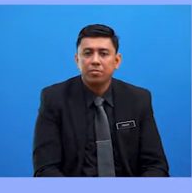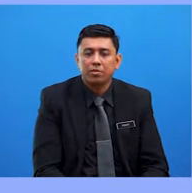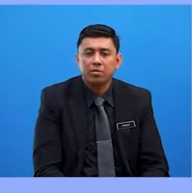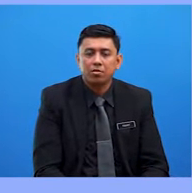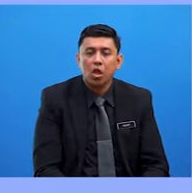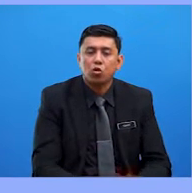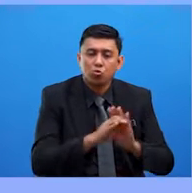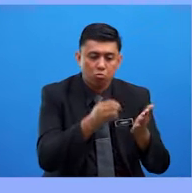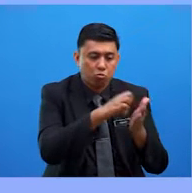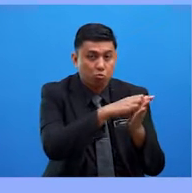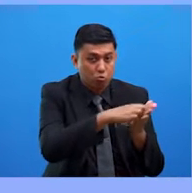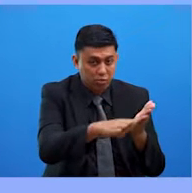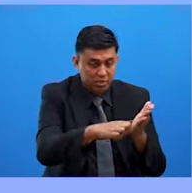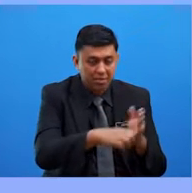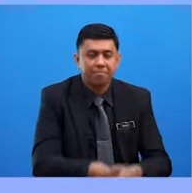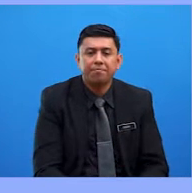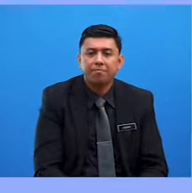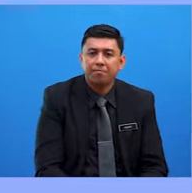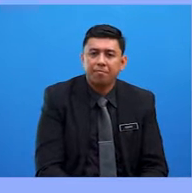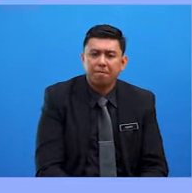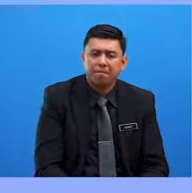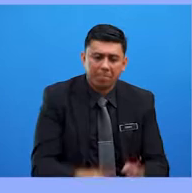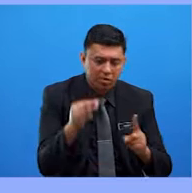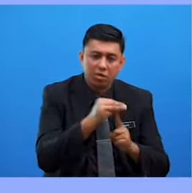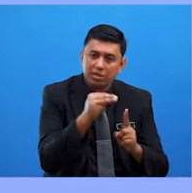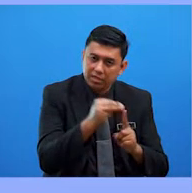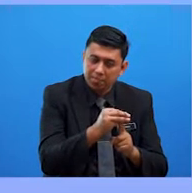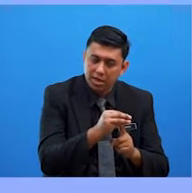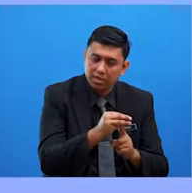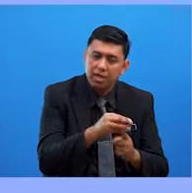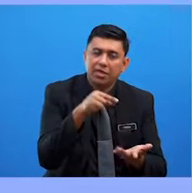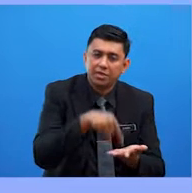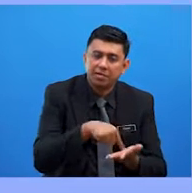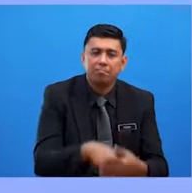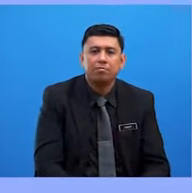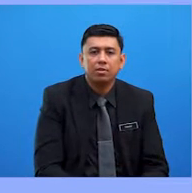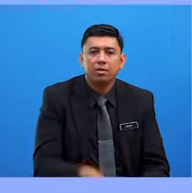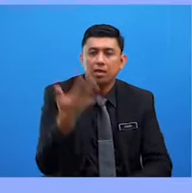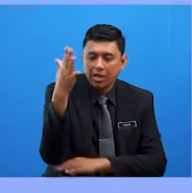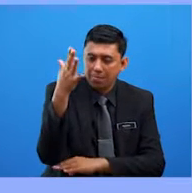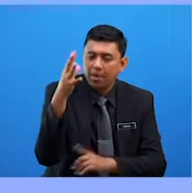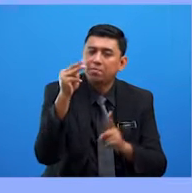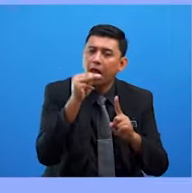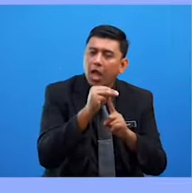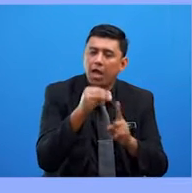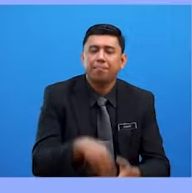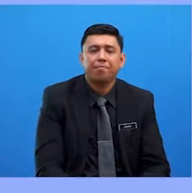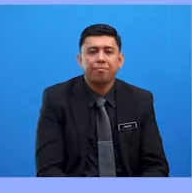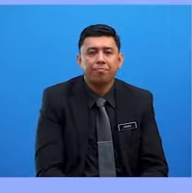merupakan contoh esei konsep kerana peruntukan markah bagi soalan ini adalah 15